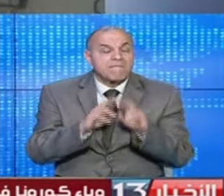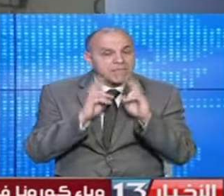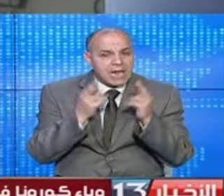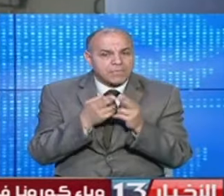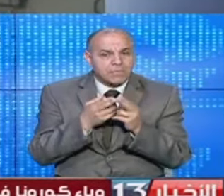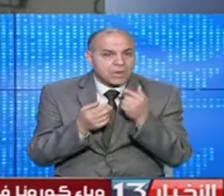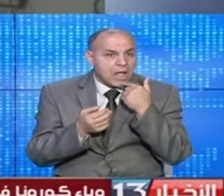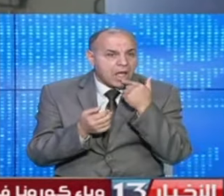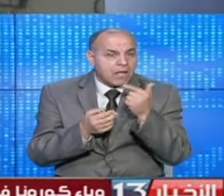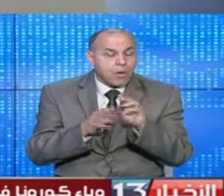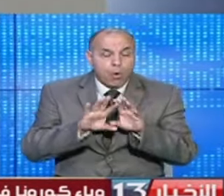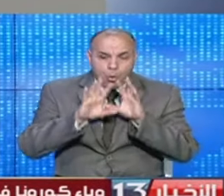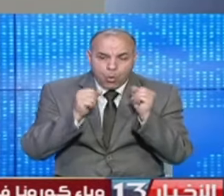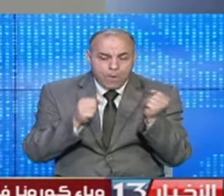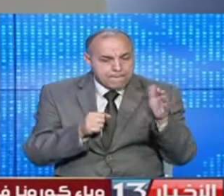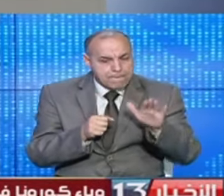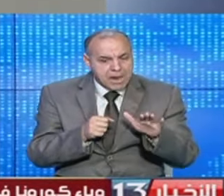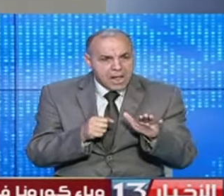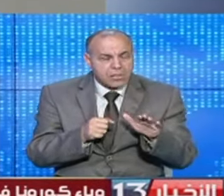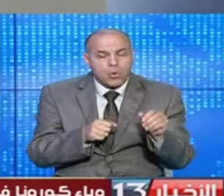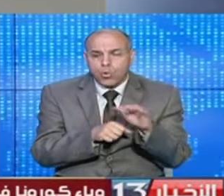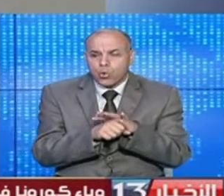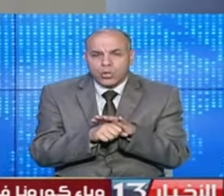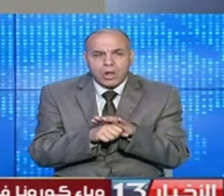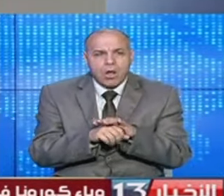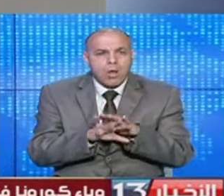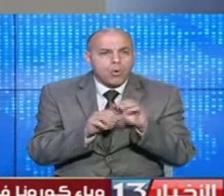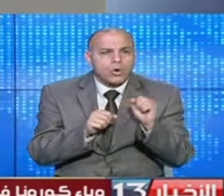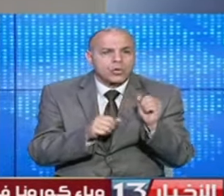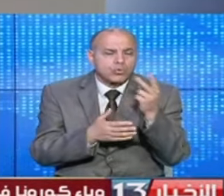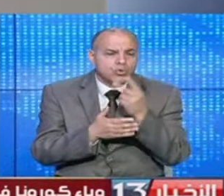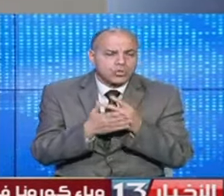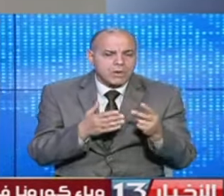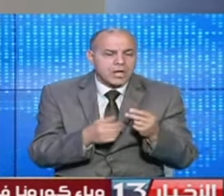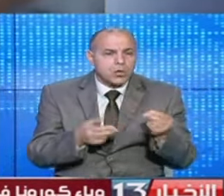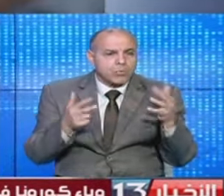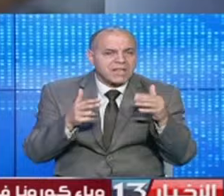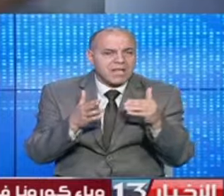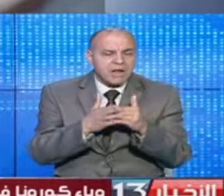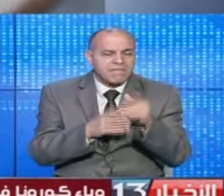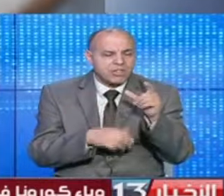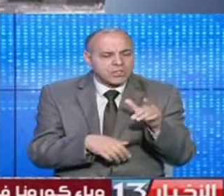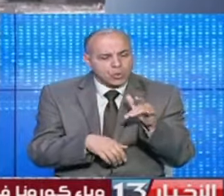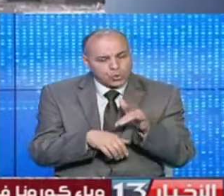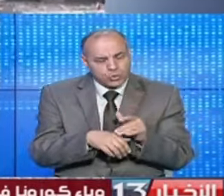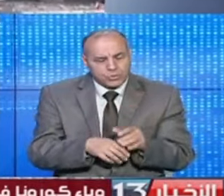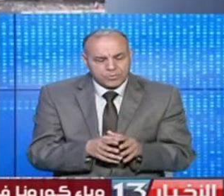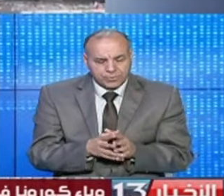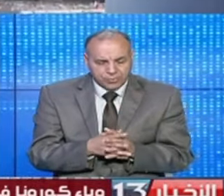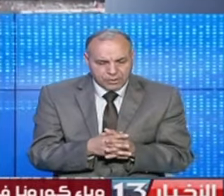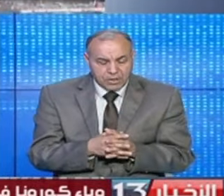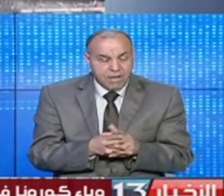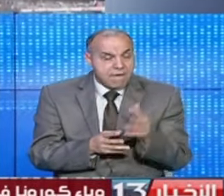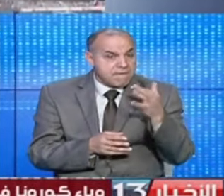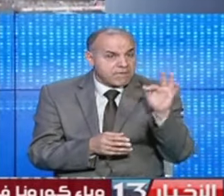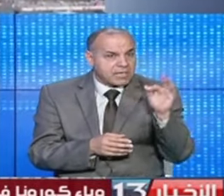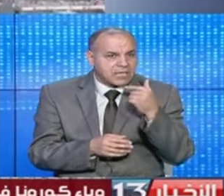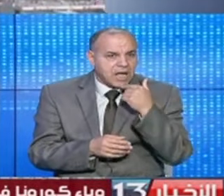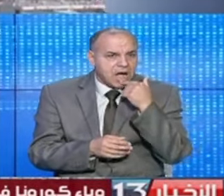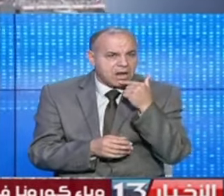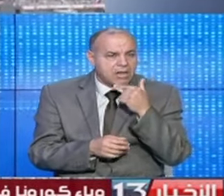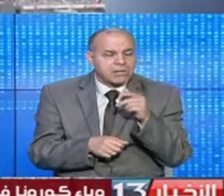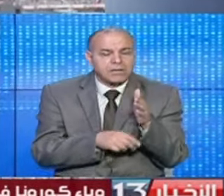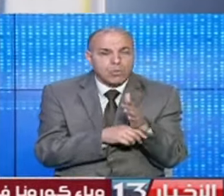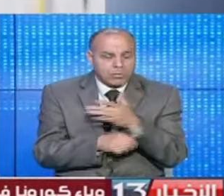العالم، ليتخطى عدد الوفيات بكورونا عتبة 2,800,000 شخص. ففي فرنسا أعلنت